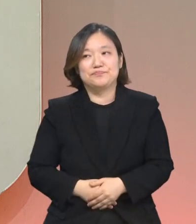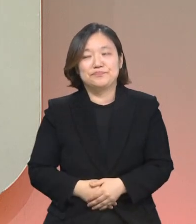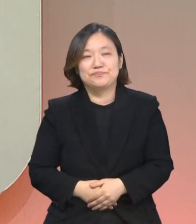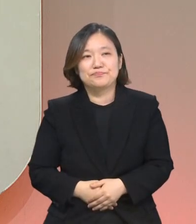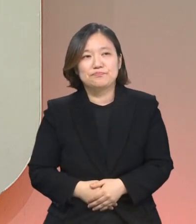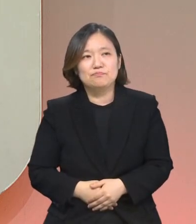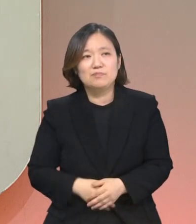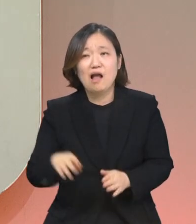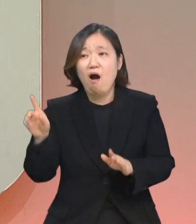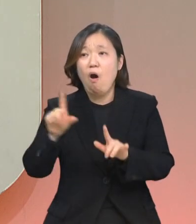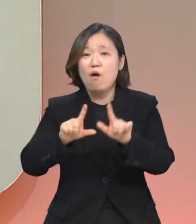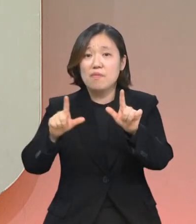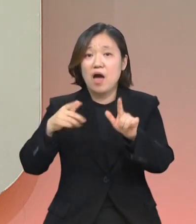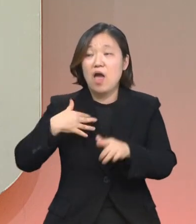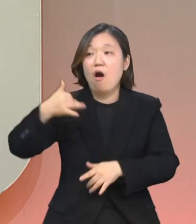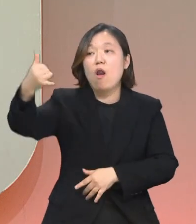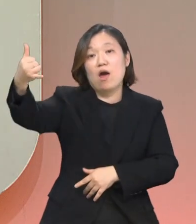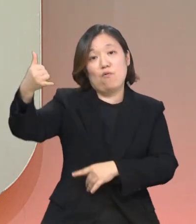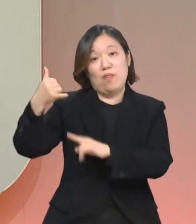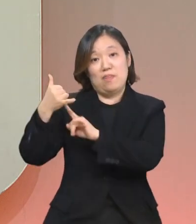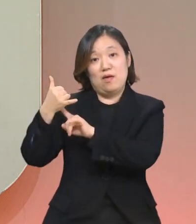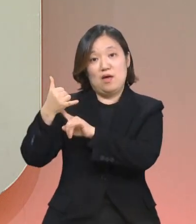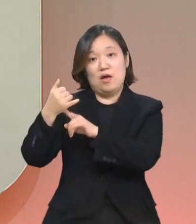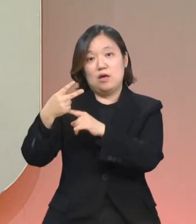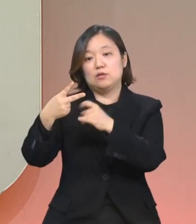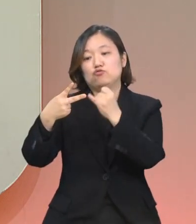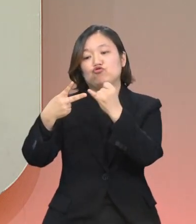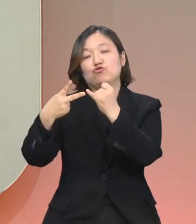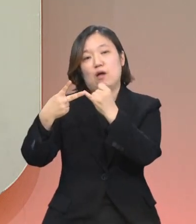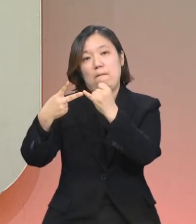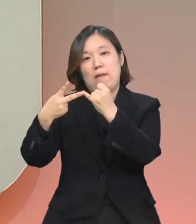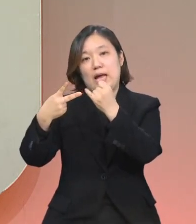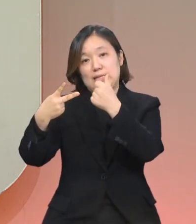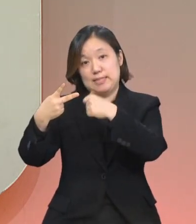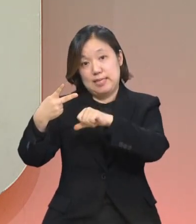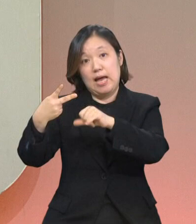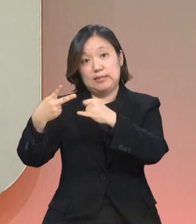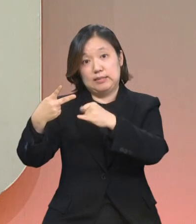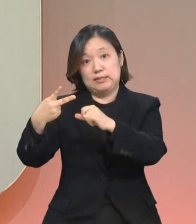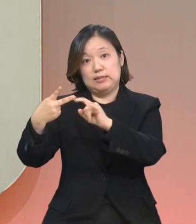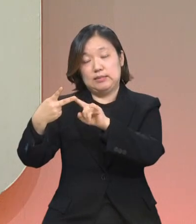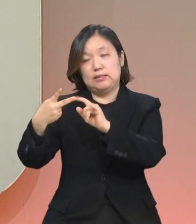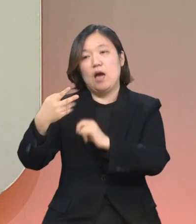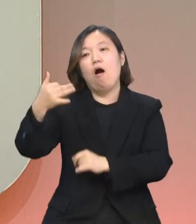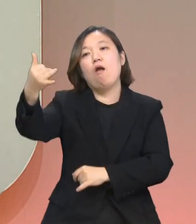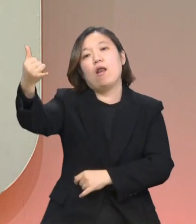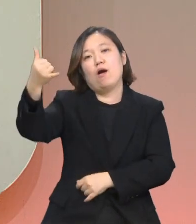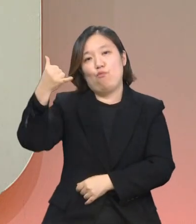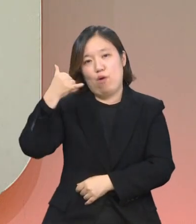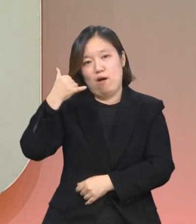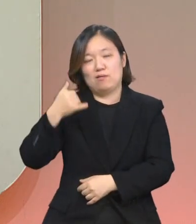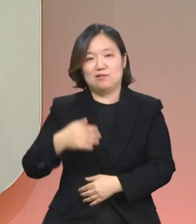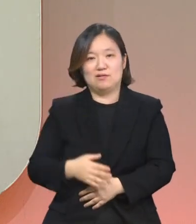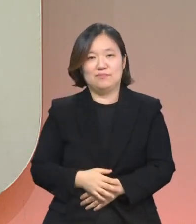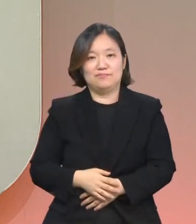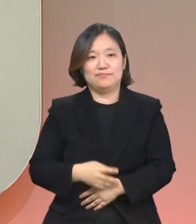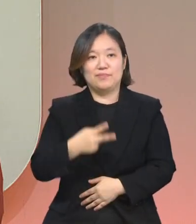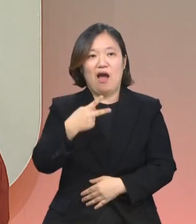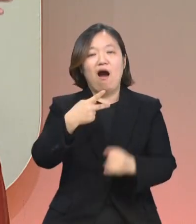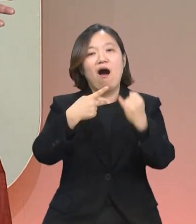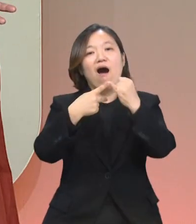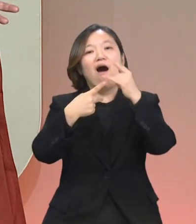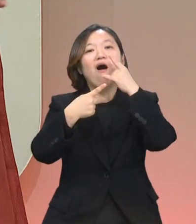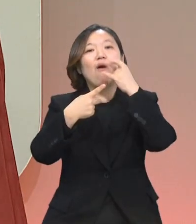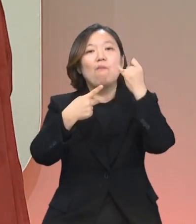어느 날 연락이 왔대요 그 둘째 엄마 내에서 조강지처였던 어머니는 이미